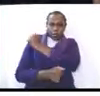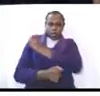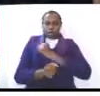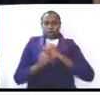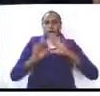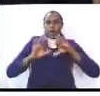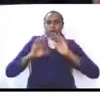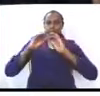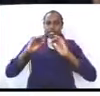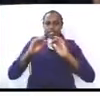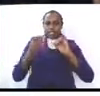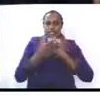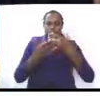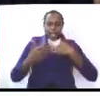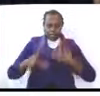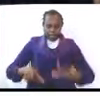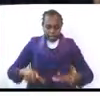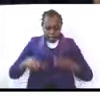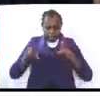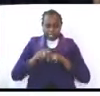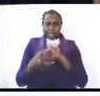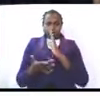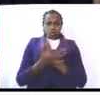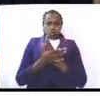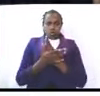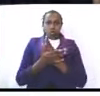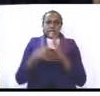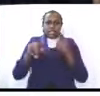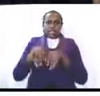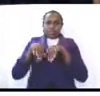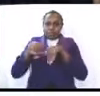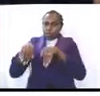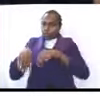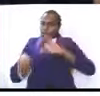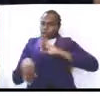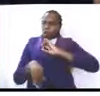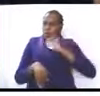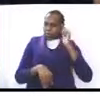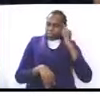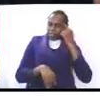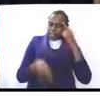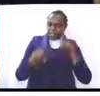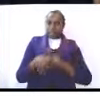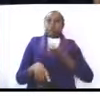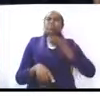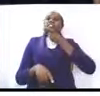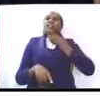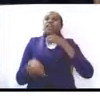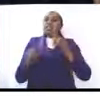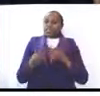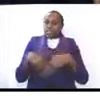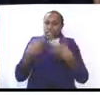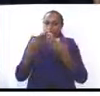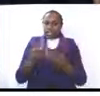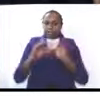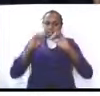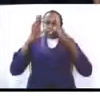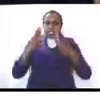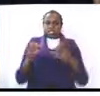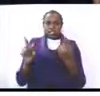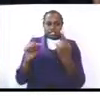mafundisho yenye uzima, ila kwa kusifuata nia zao wenyewe watajipatia walimu